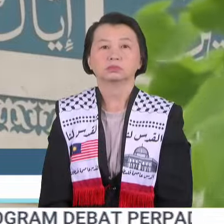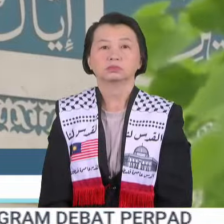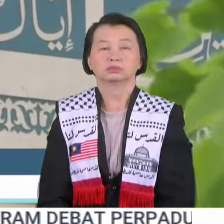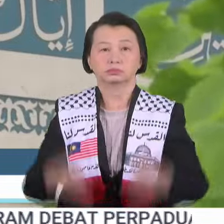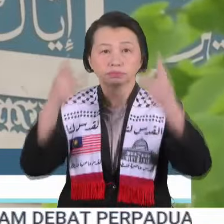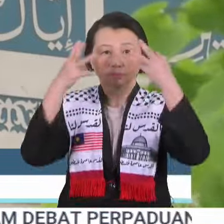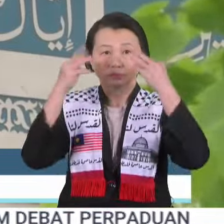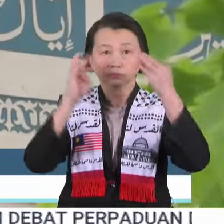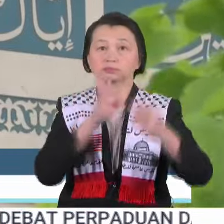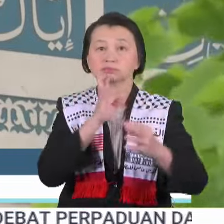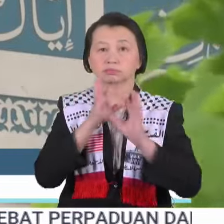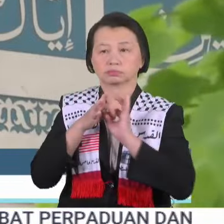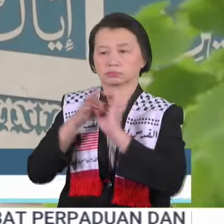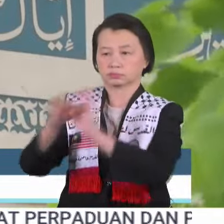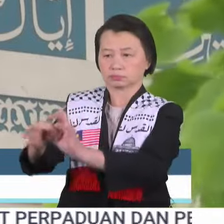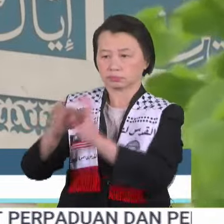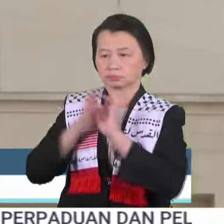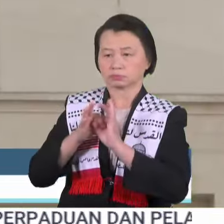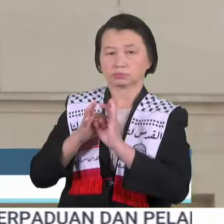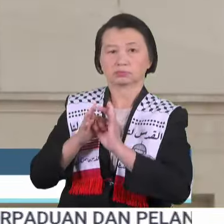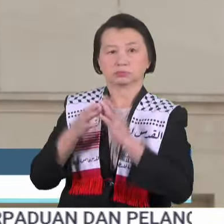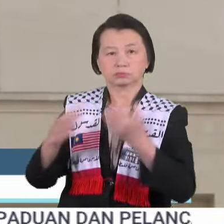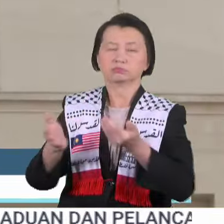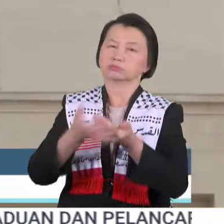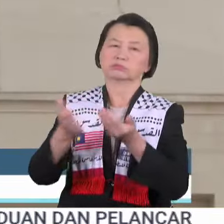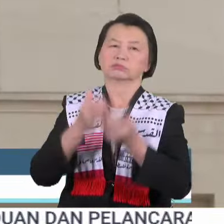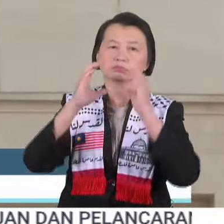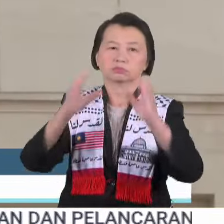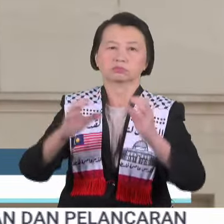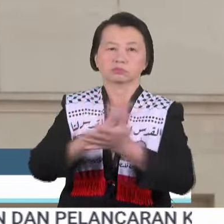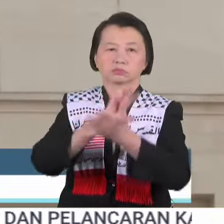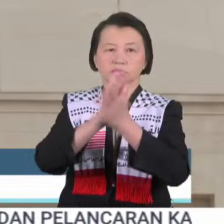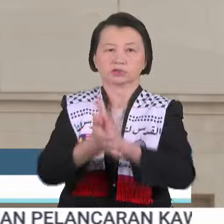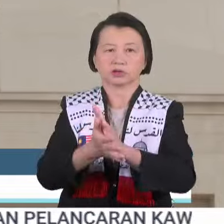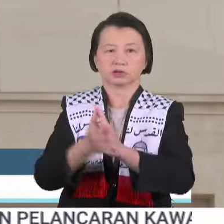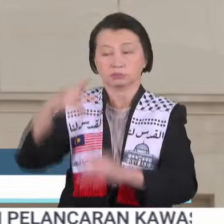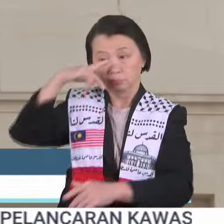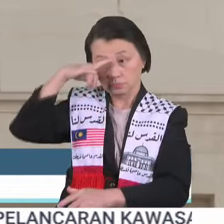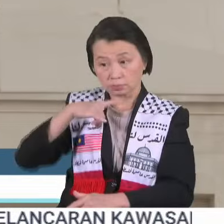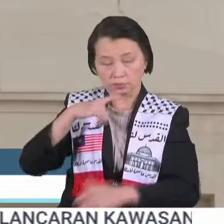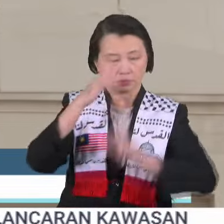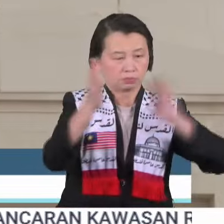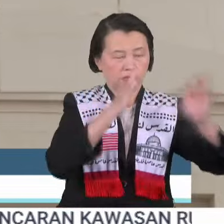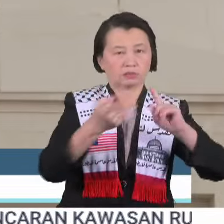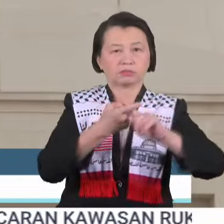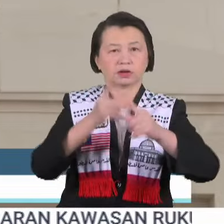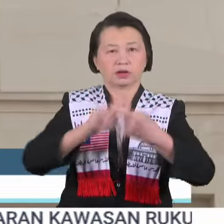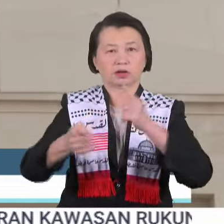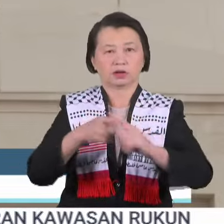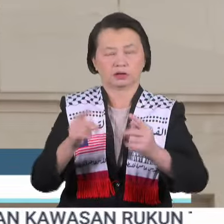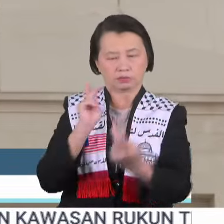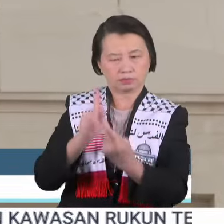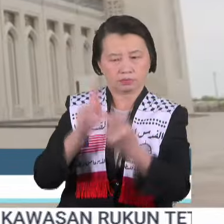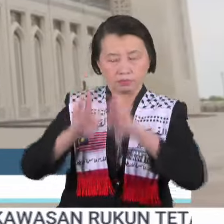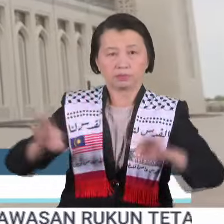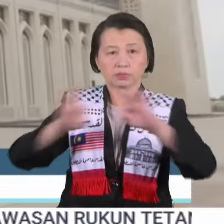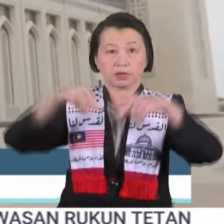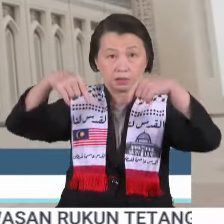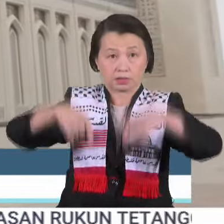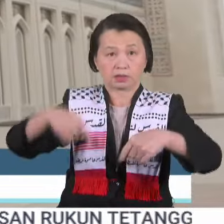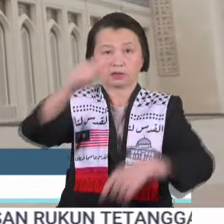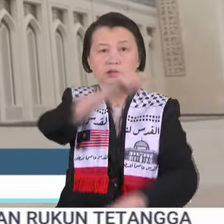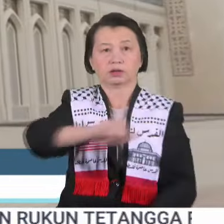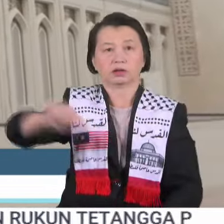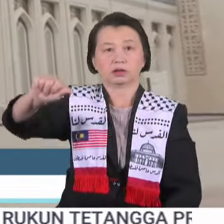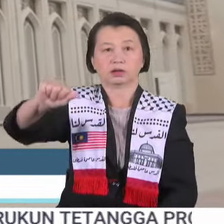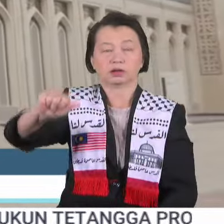Menurut Perdana Menteri lagi, kerjasama yang sedia terjalin menjadi pemudah cara bagi menjadikan Kazakhstan dan Malaysia rakan strategik penting di Asia.